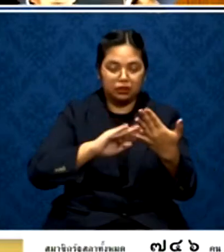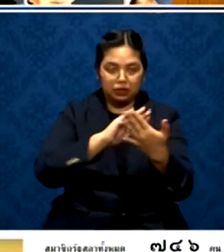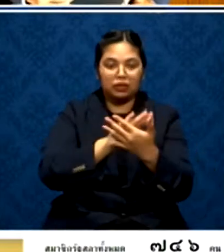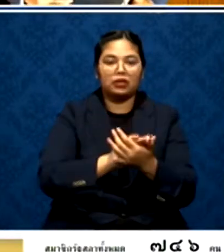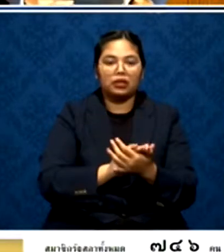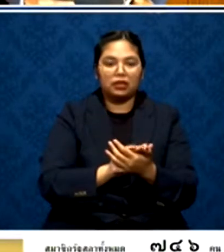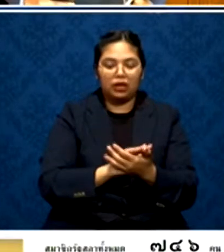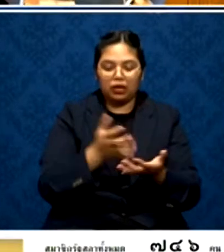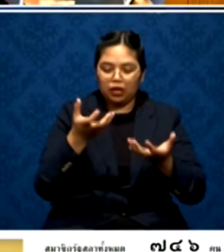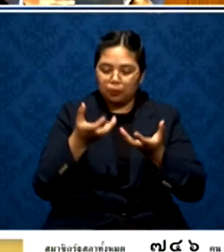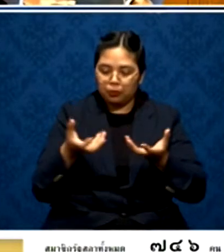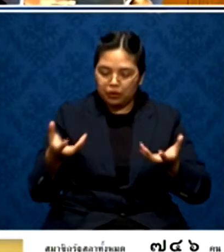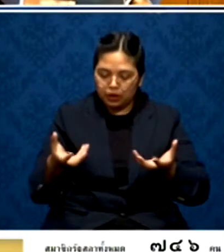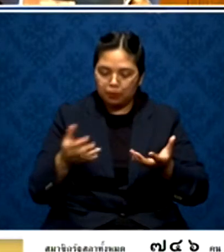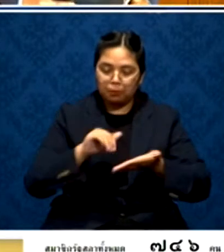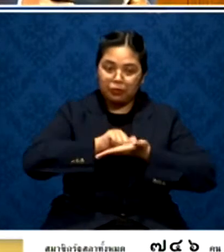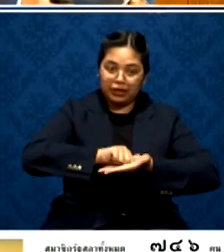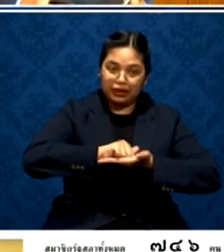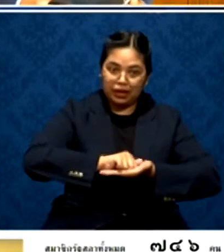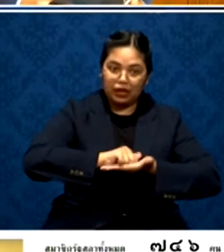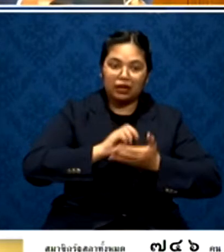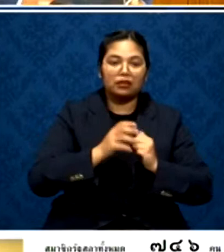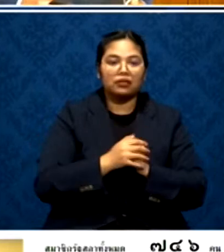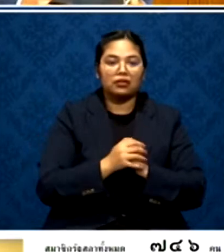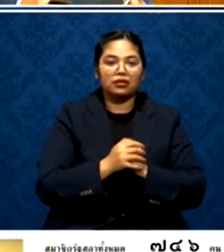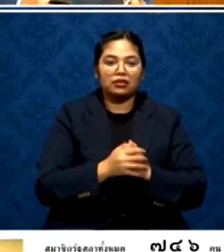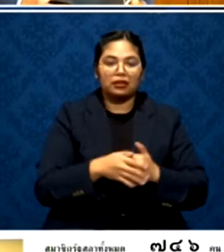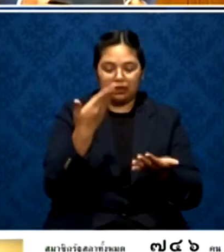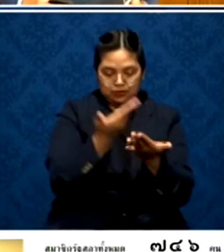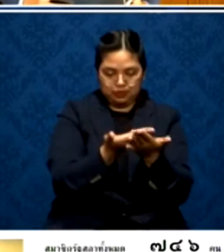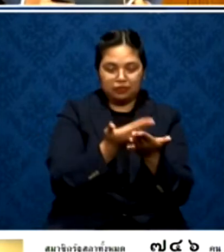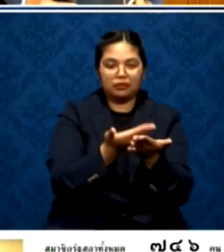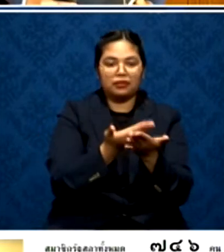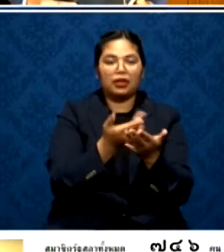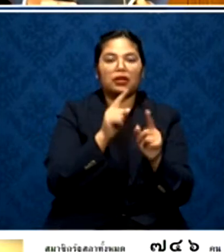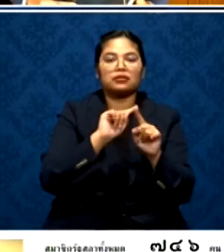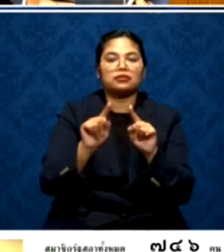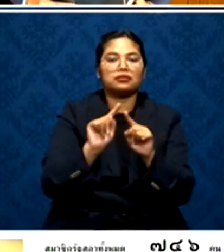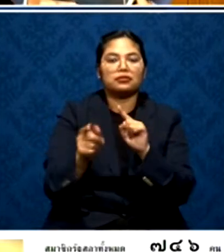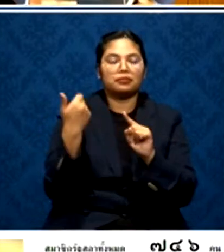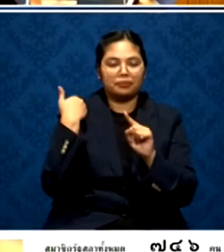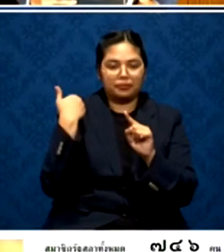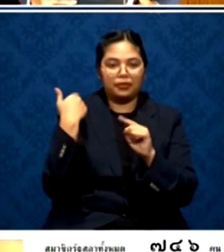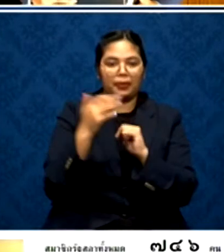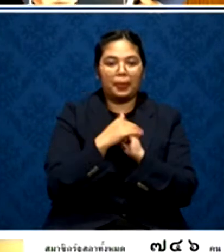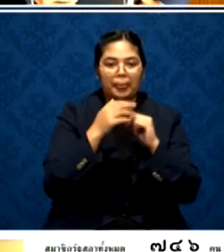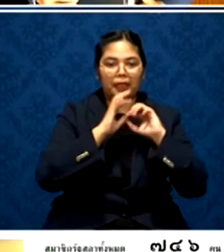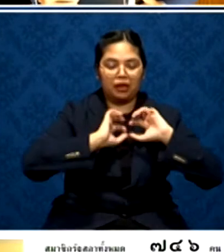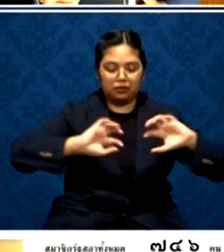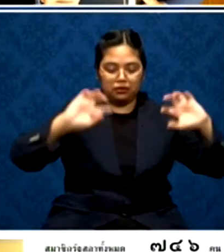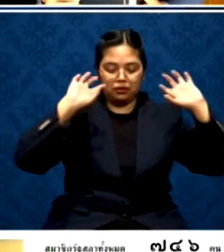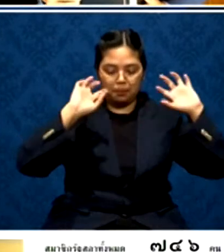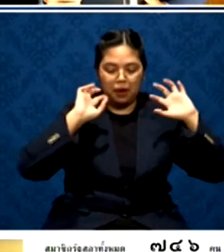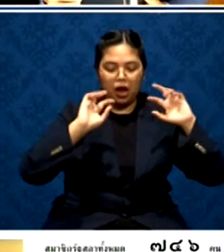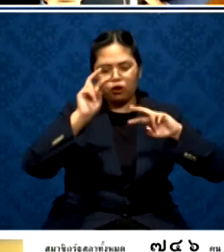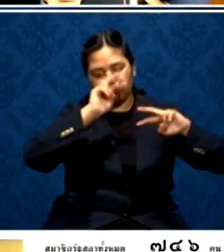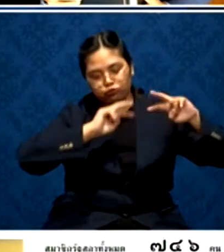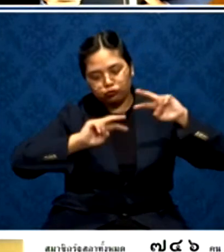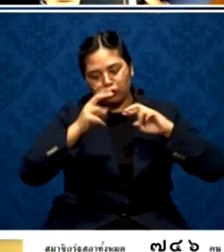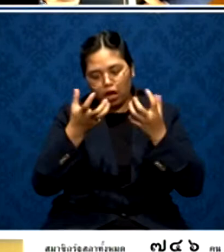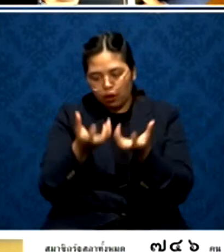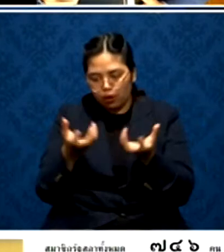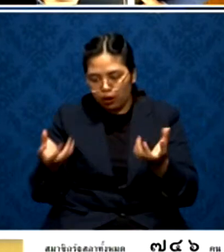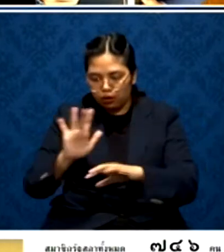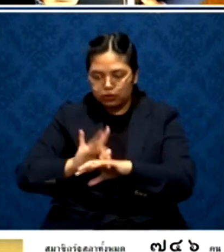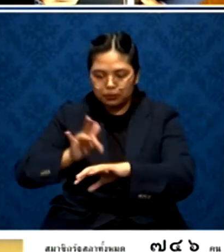การผลิตภาคบริการและภาคการเงินรัฐบาลจะทำรงดูแลรักษาทรัพยากรธรรม